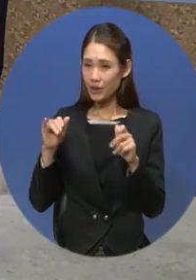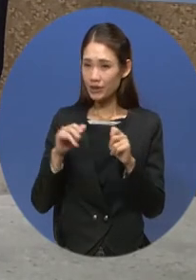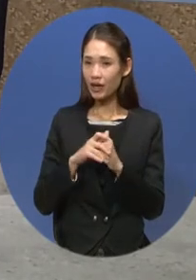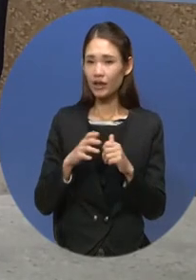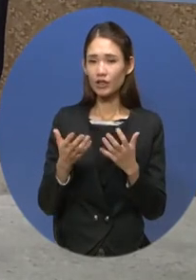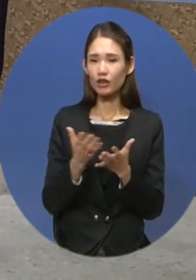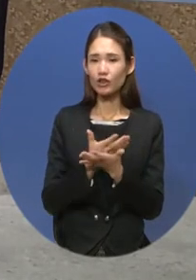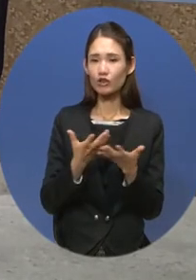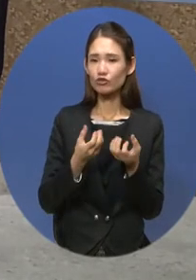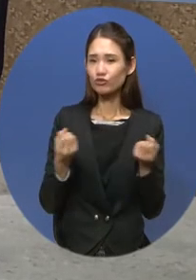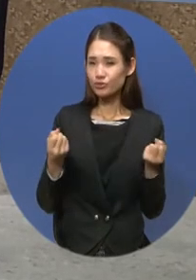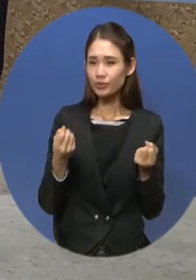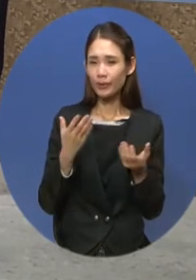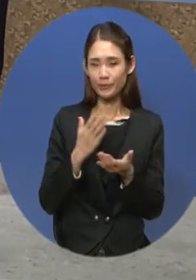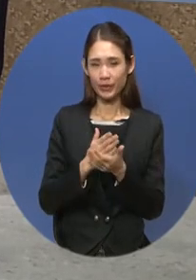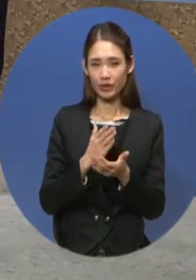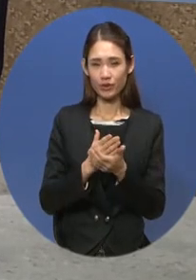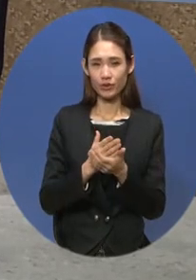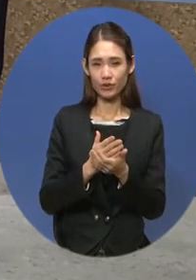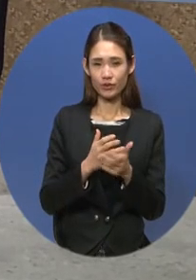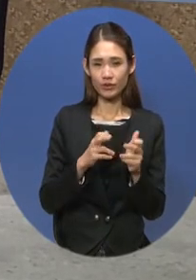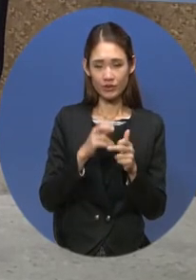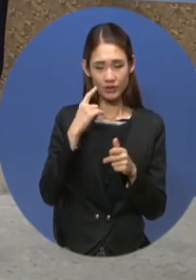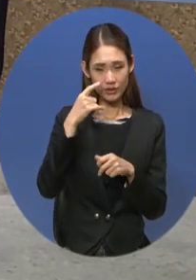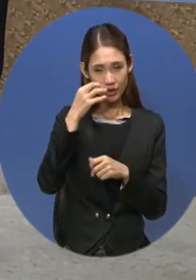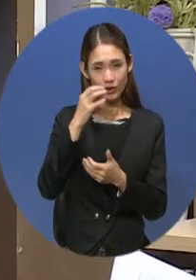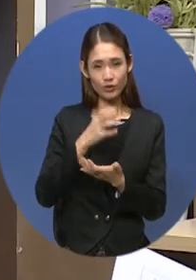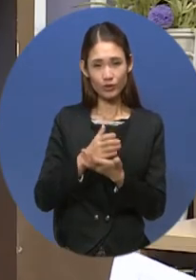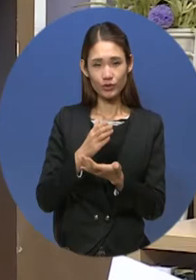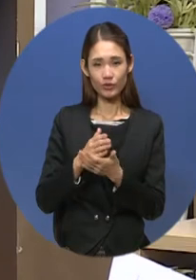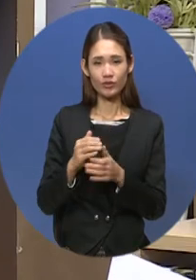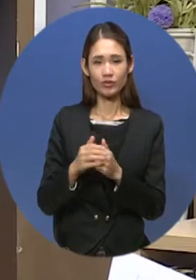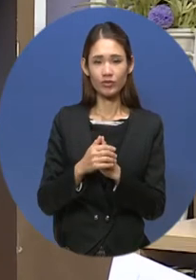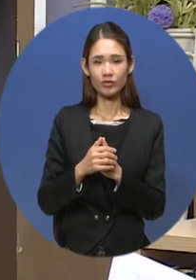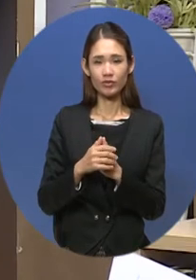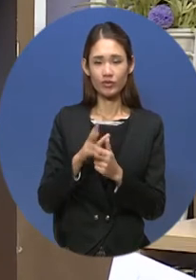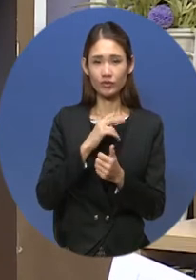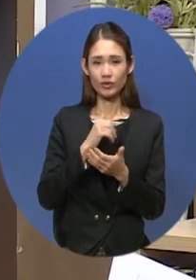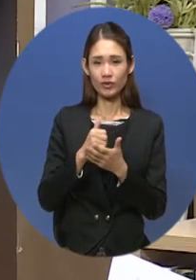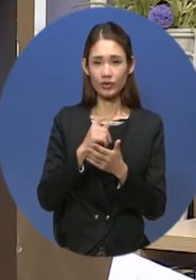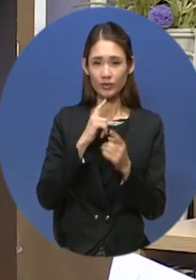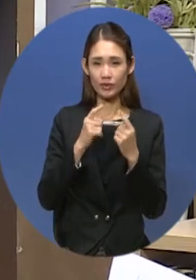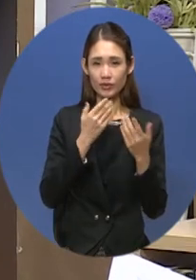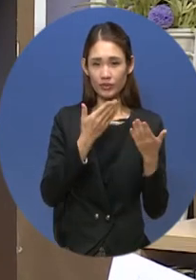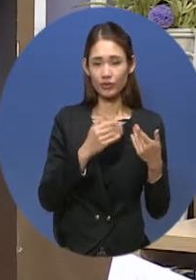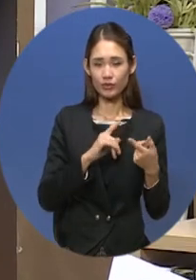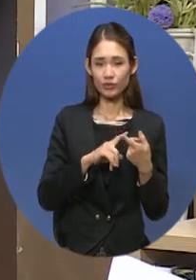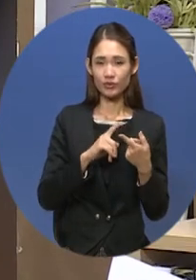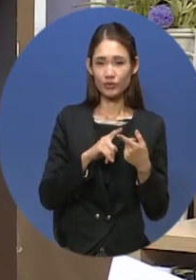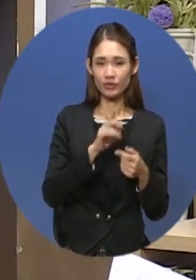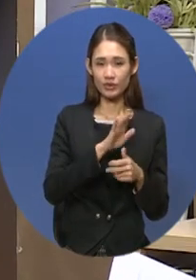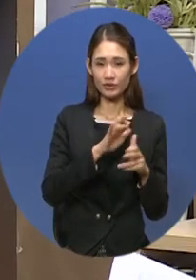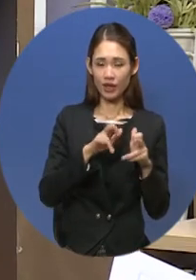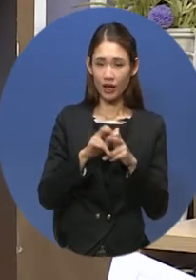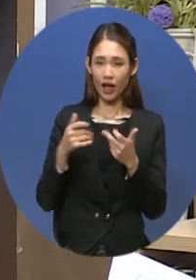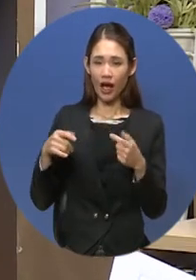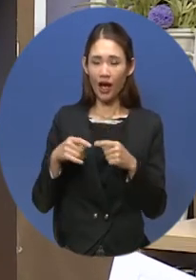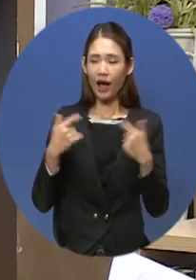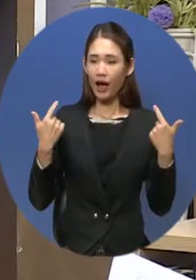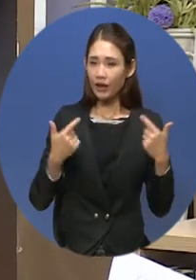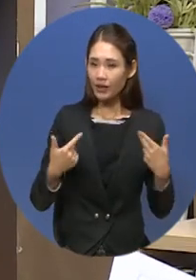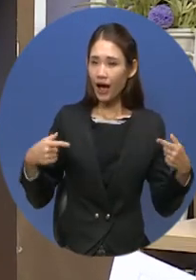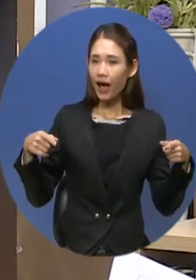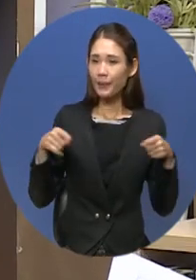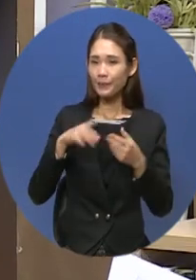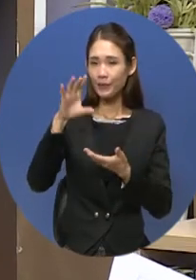비장애인 이렇게 구분 지어서 뭐 장애인 네, 예술 맞습니다. 이렇게 구분 짓는 것보다는 네. 의원님 말씀처럼 장애인과 비장애인이 항상 함께 어우러질 수 있는